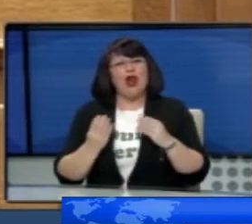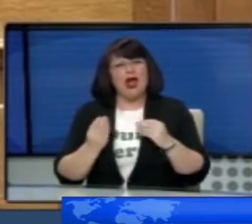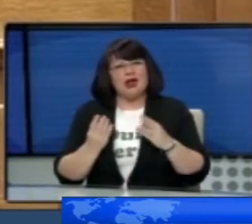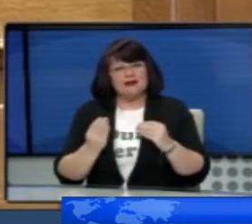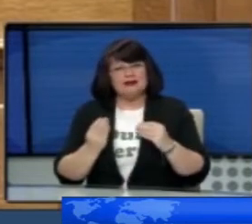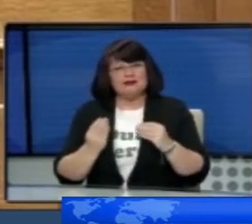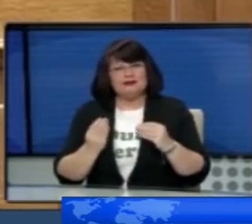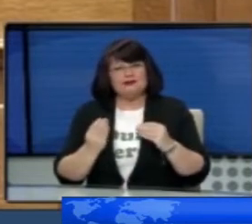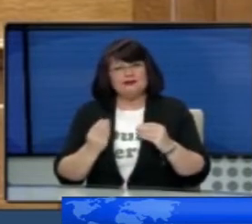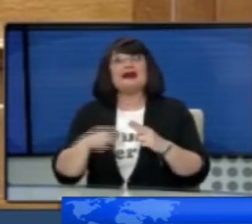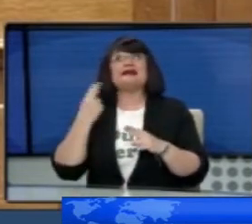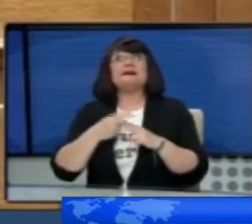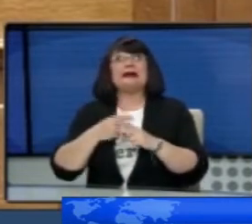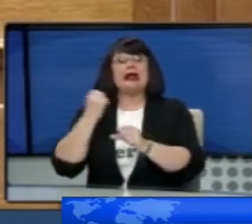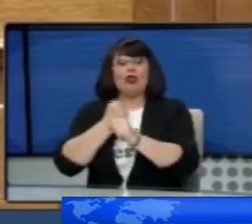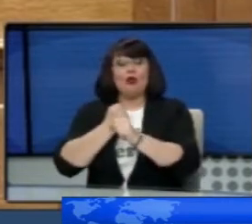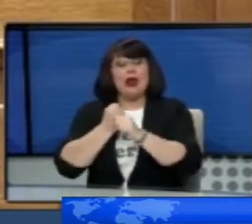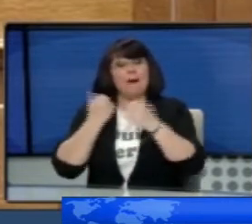γίνει σημαντική δουλειά.